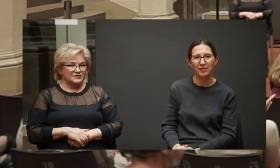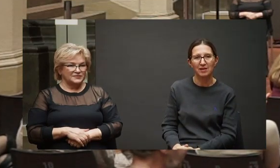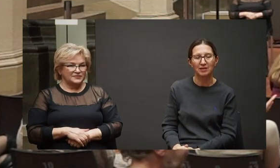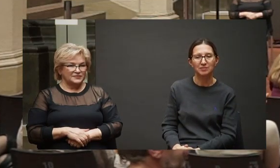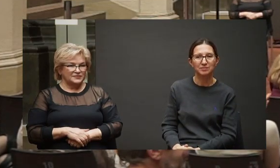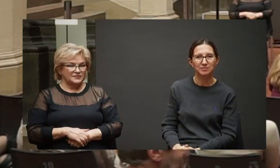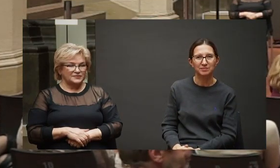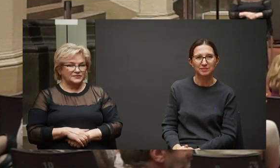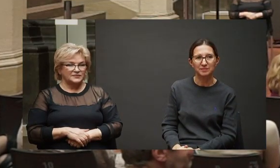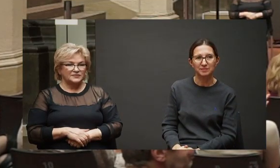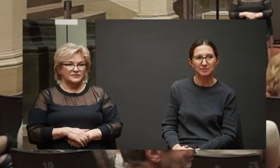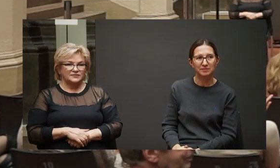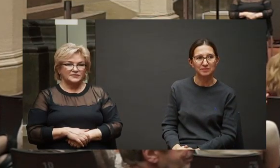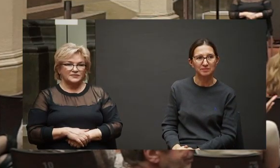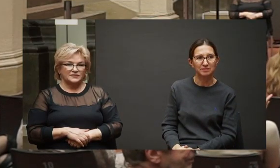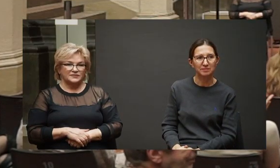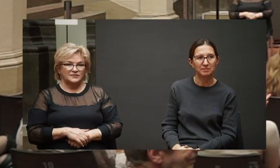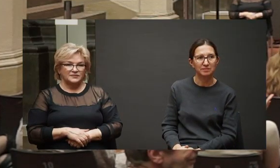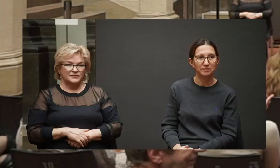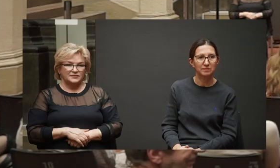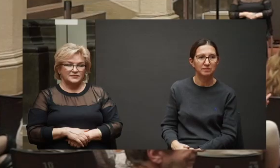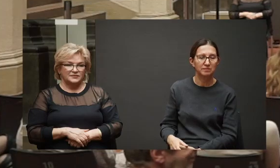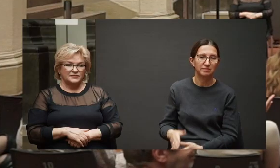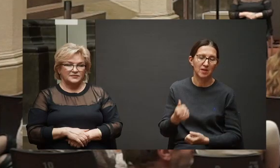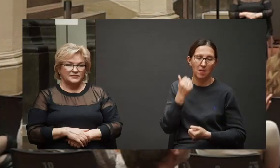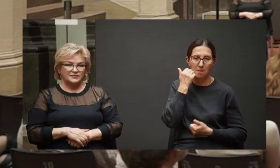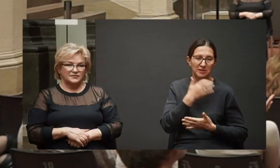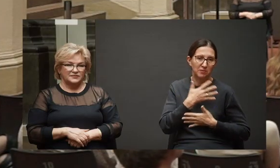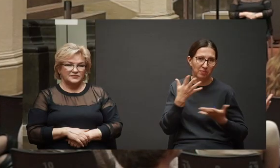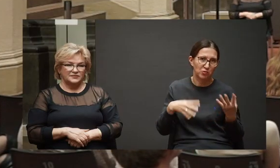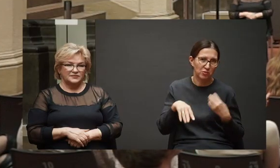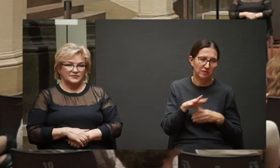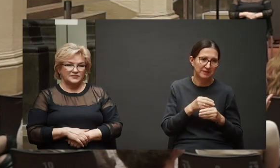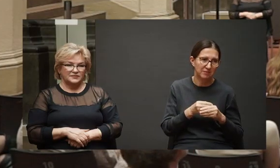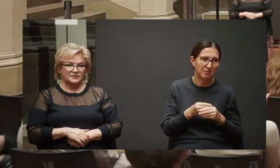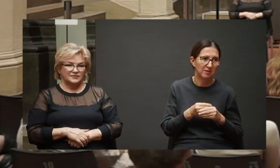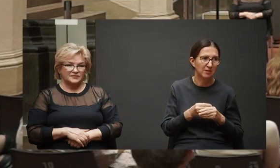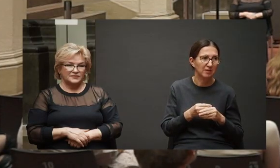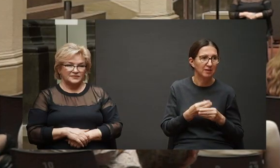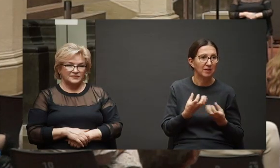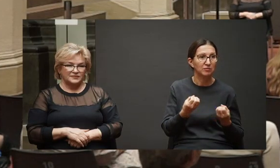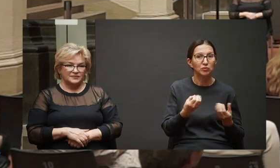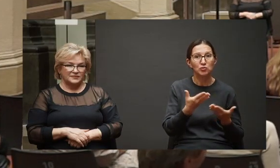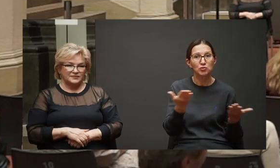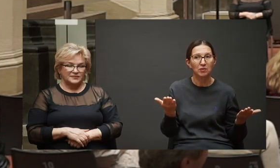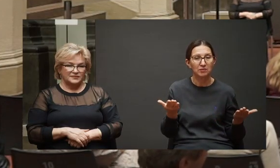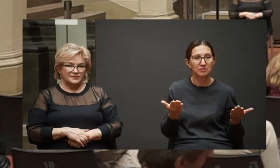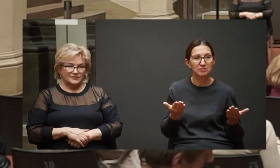и спасибо всем, кто слушал, спрашивал. Приходите еще.